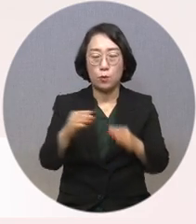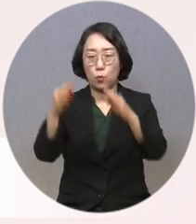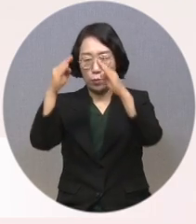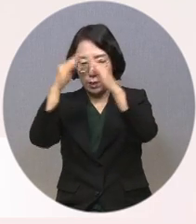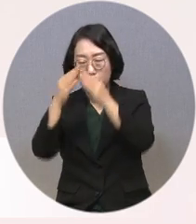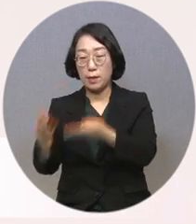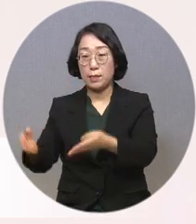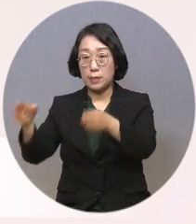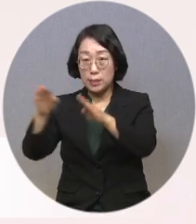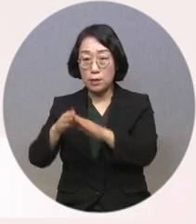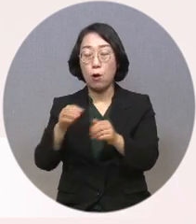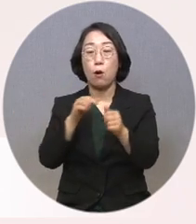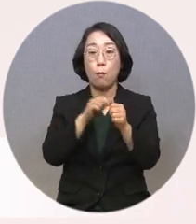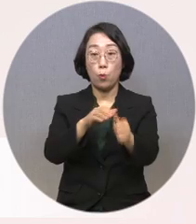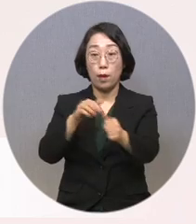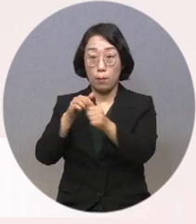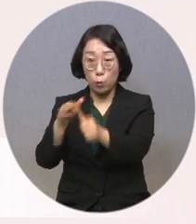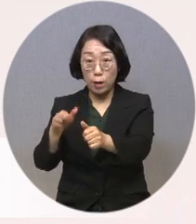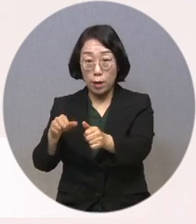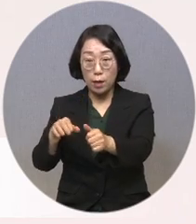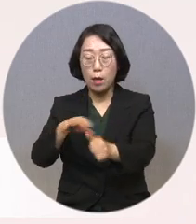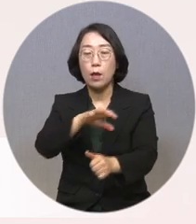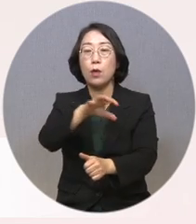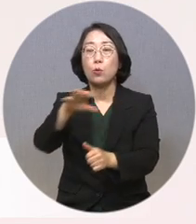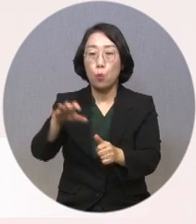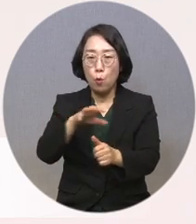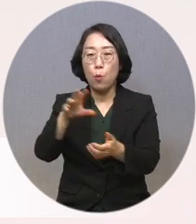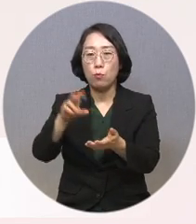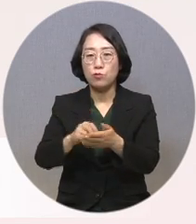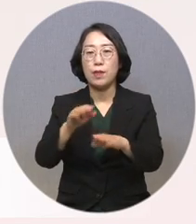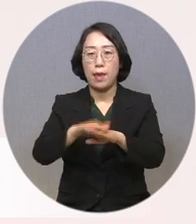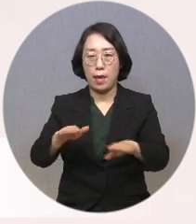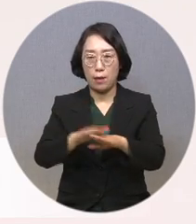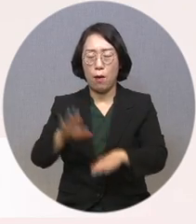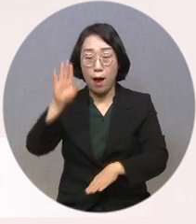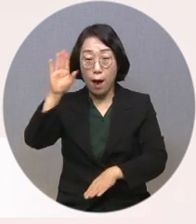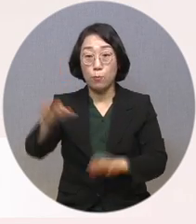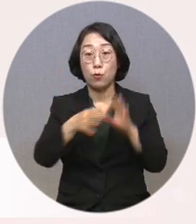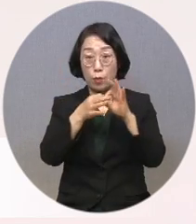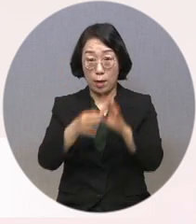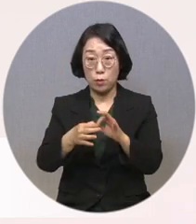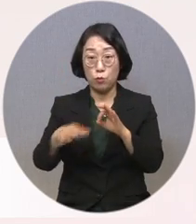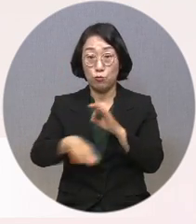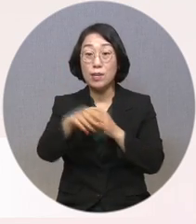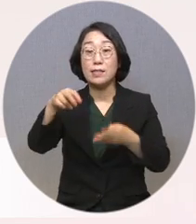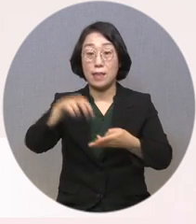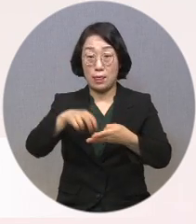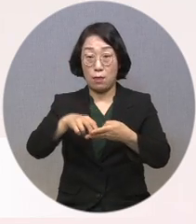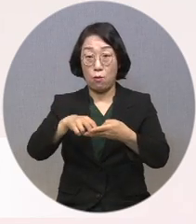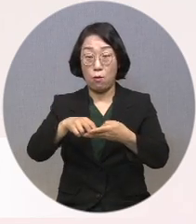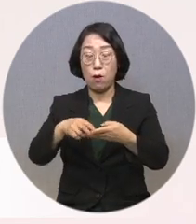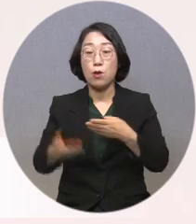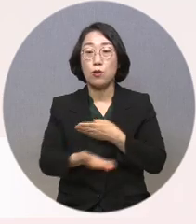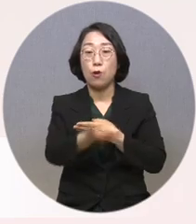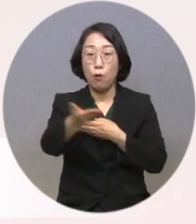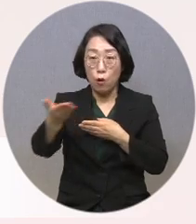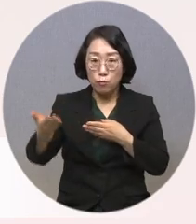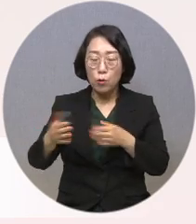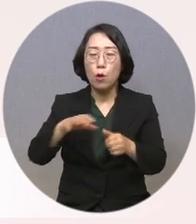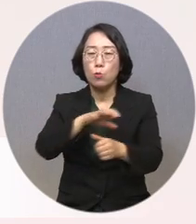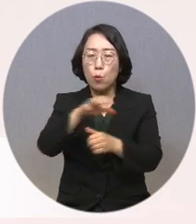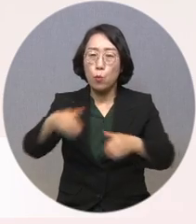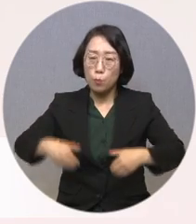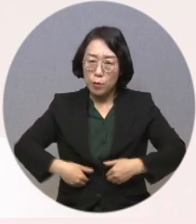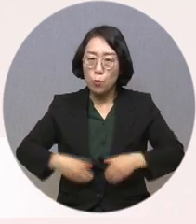요양보호사를 파견하여 전라남도의 돌봄을 해소하고 있습니다. 앞으로도 저희 동부종합재가센터가 도민 여러분들의